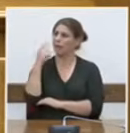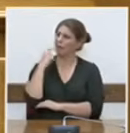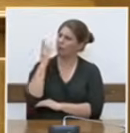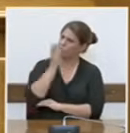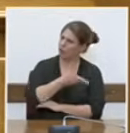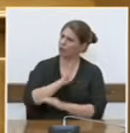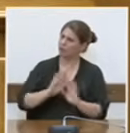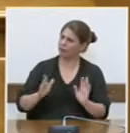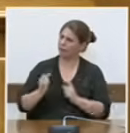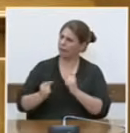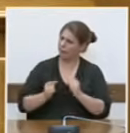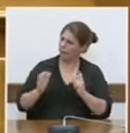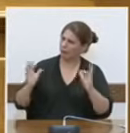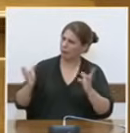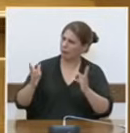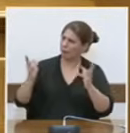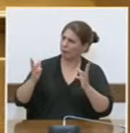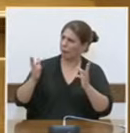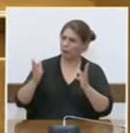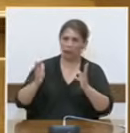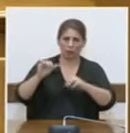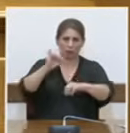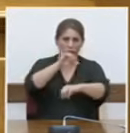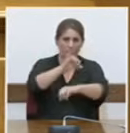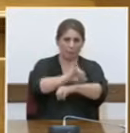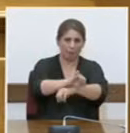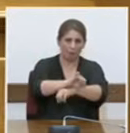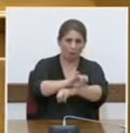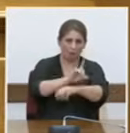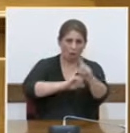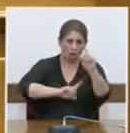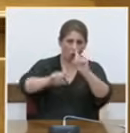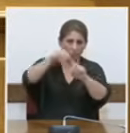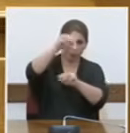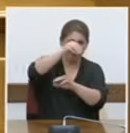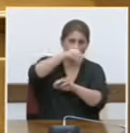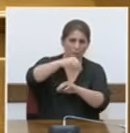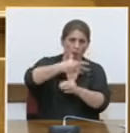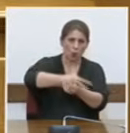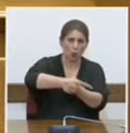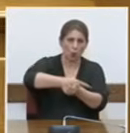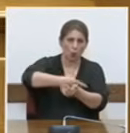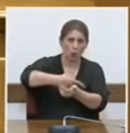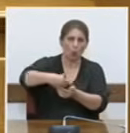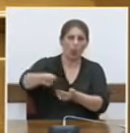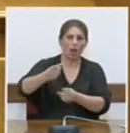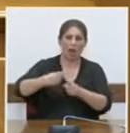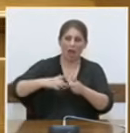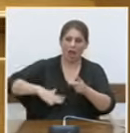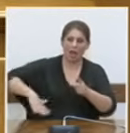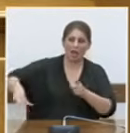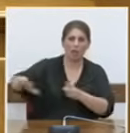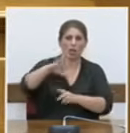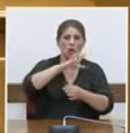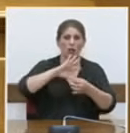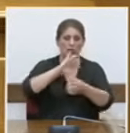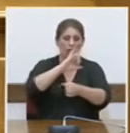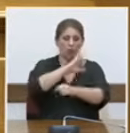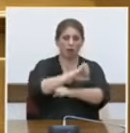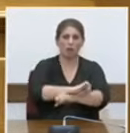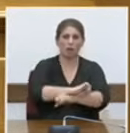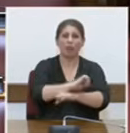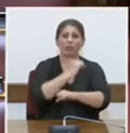κάνω. Χειροπέδες όσοι εσκροκερδούν, όσοι πίνουν το αίμα του ελληνικού λαού. Χειροπέδες. Δεν μπορεί να είναι πανάκριβο